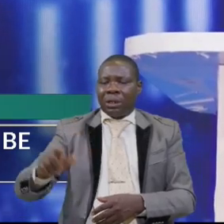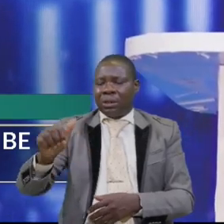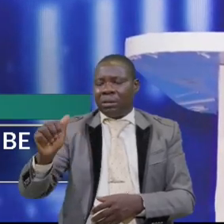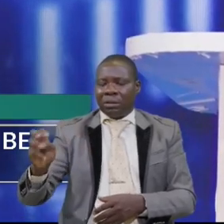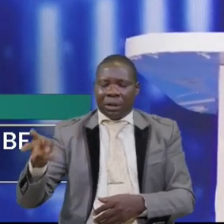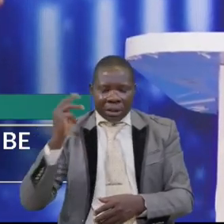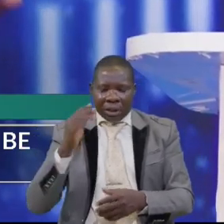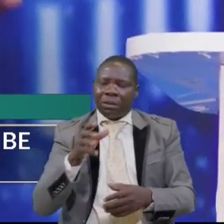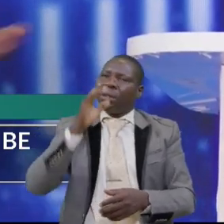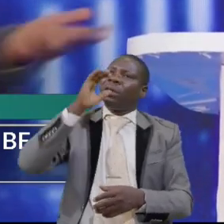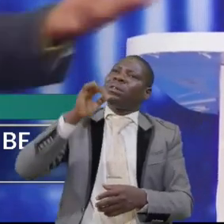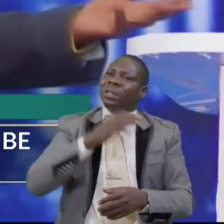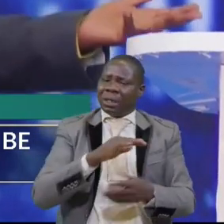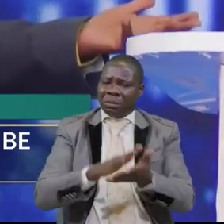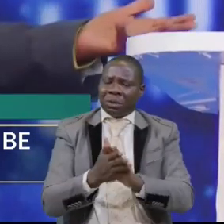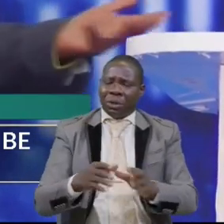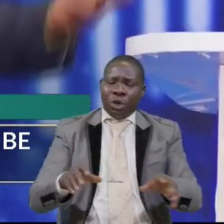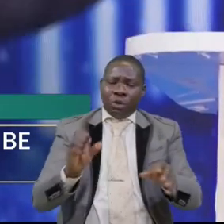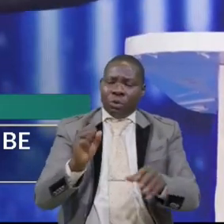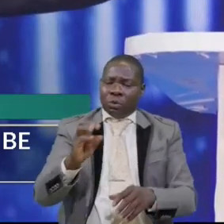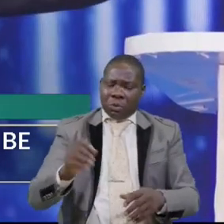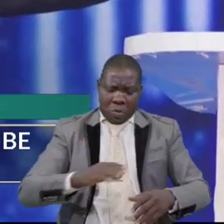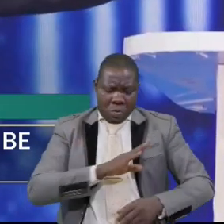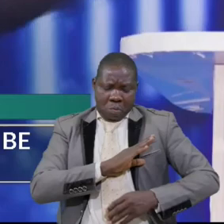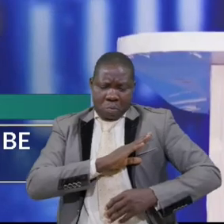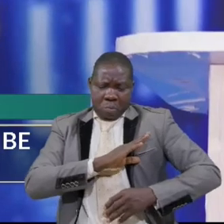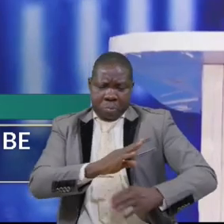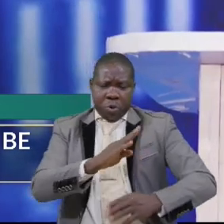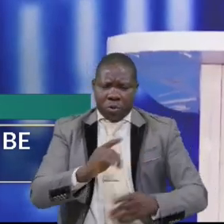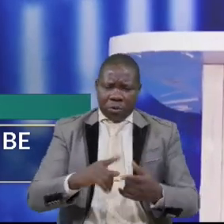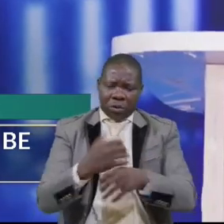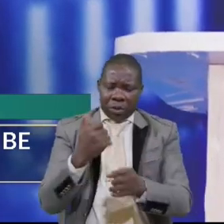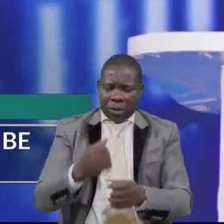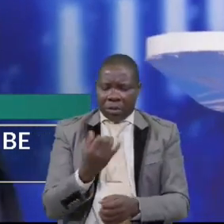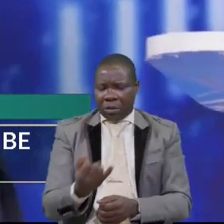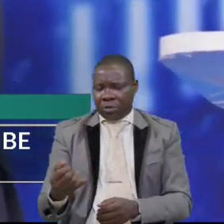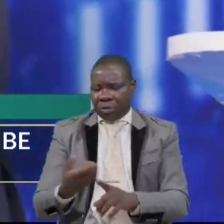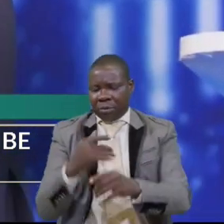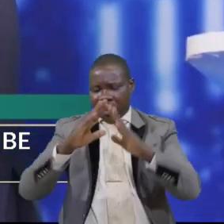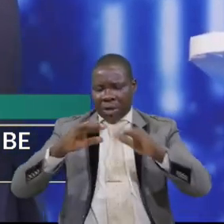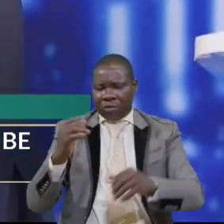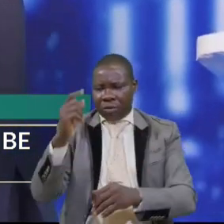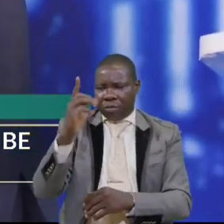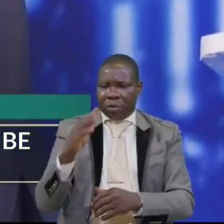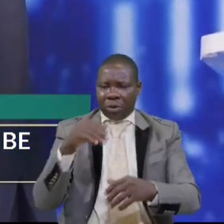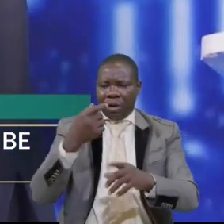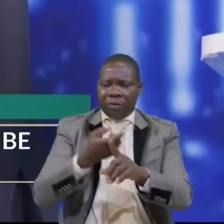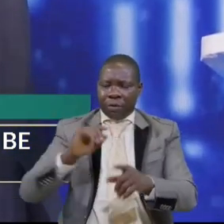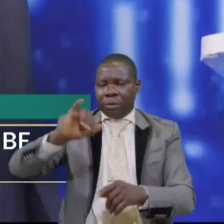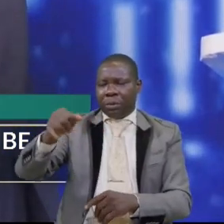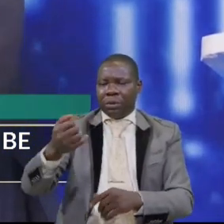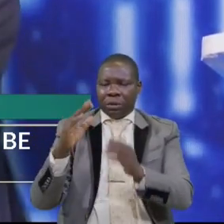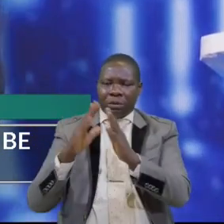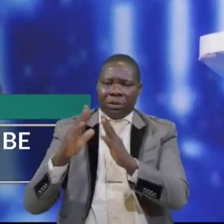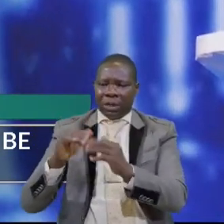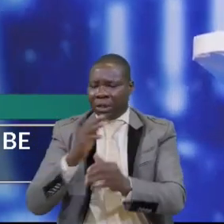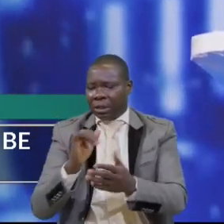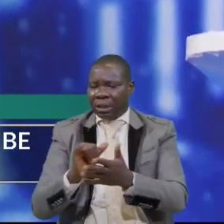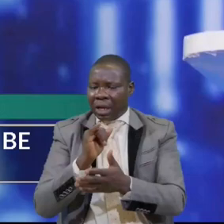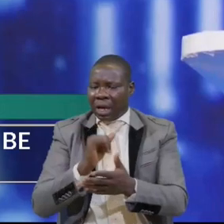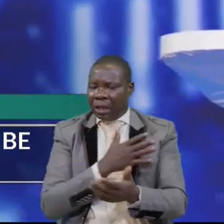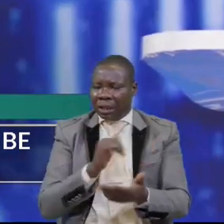pour prendre les instruments, les vases de la maison de Dieu à Jérusalem. Et il a mis ça dans